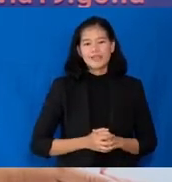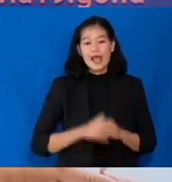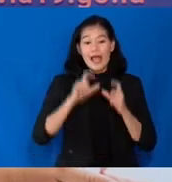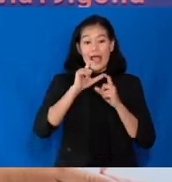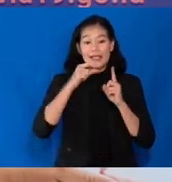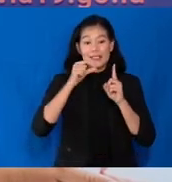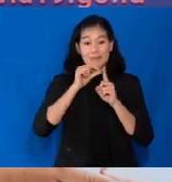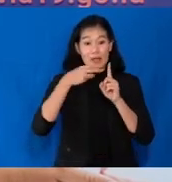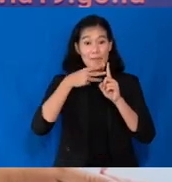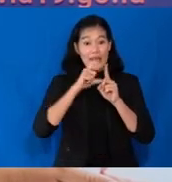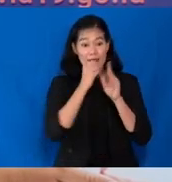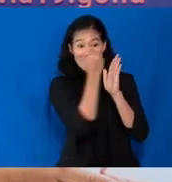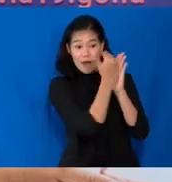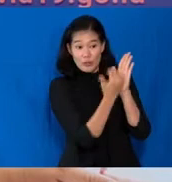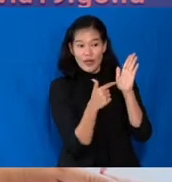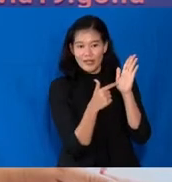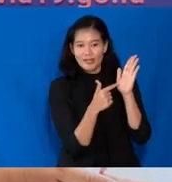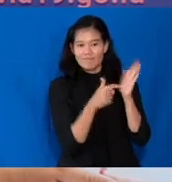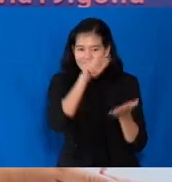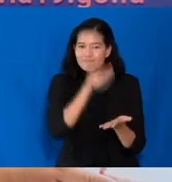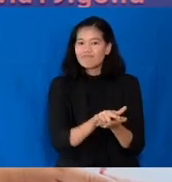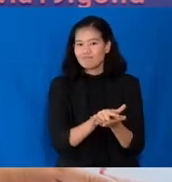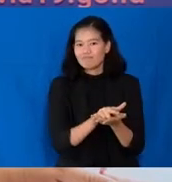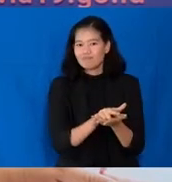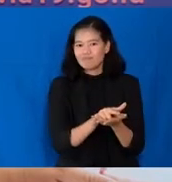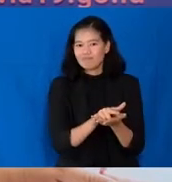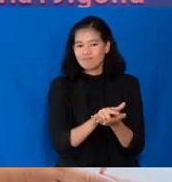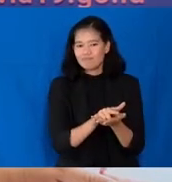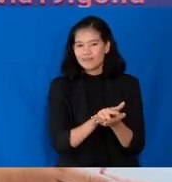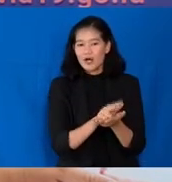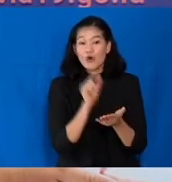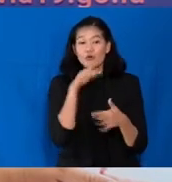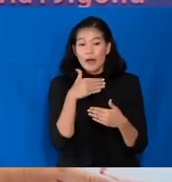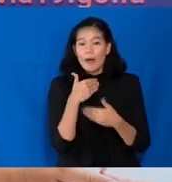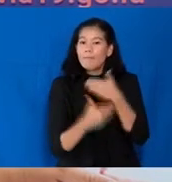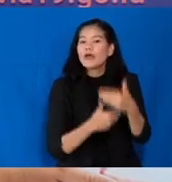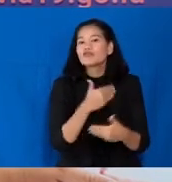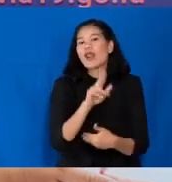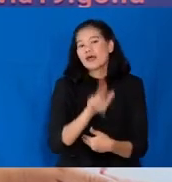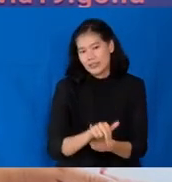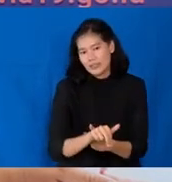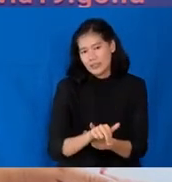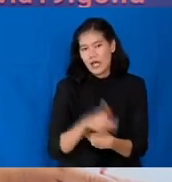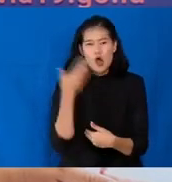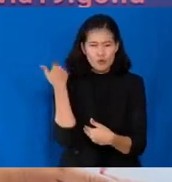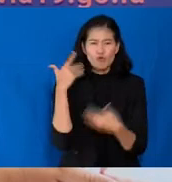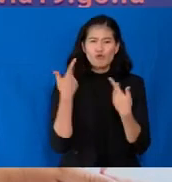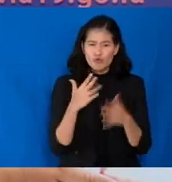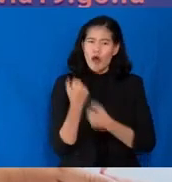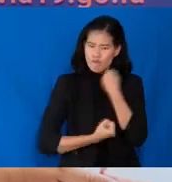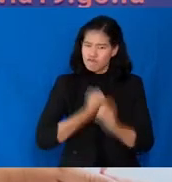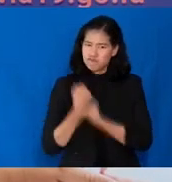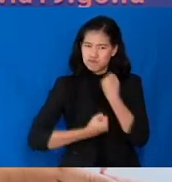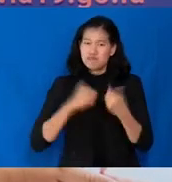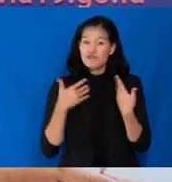pspb inilah kemudian diambil untuk melanjutkan apa yang sudah dilakukan selama ini oleh pemerintah maupun oleh gugus tugas dalam